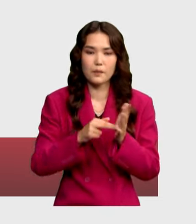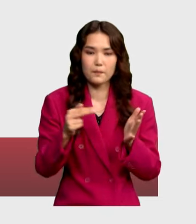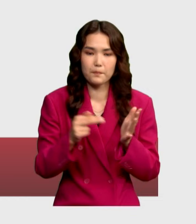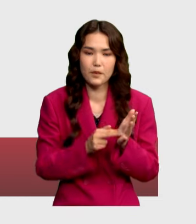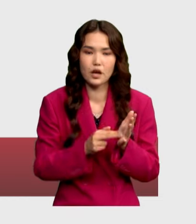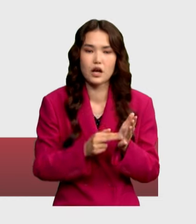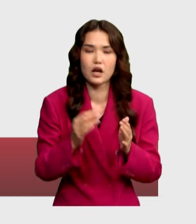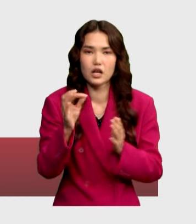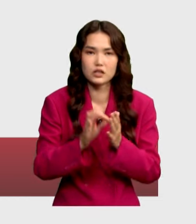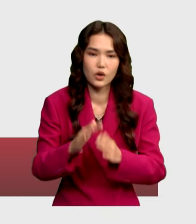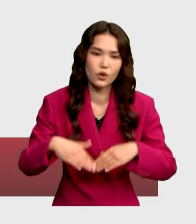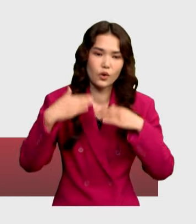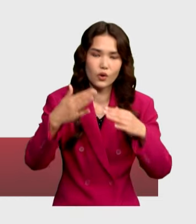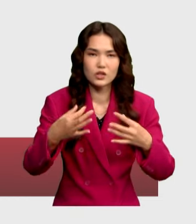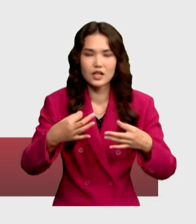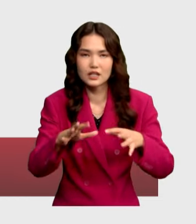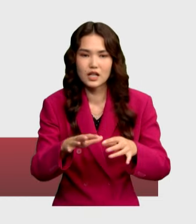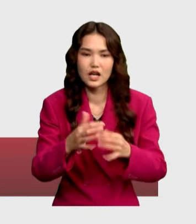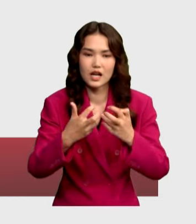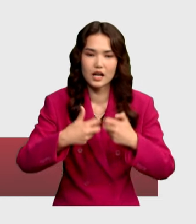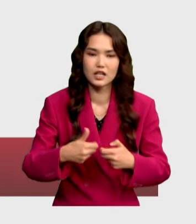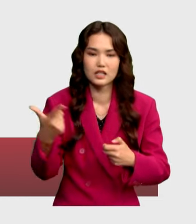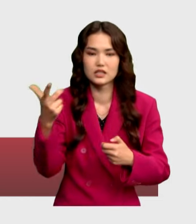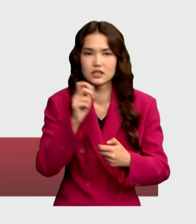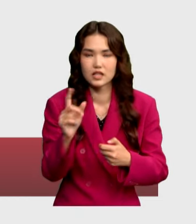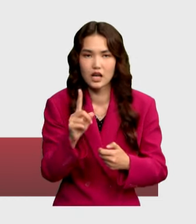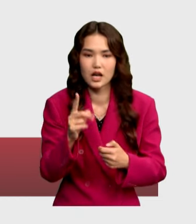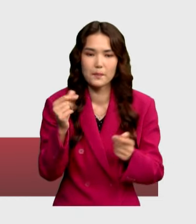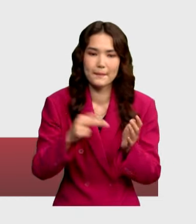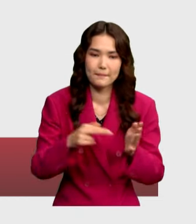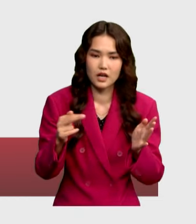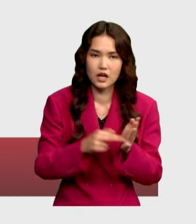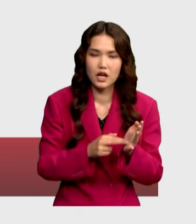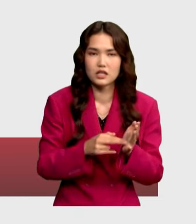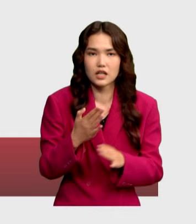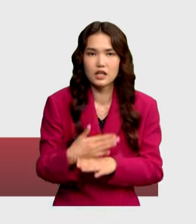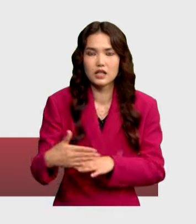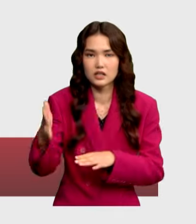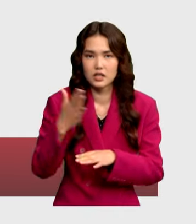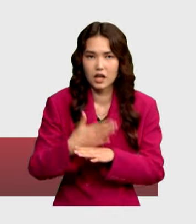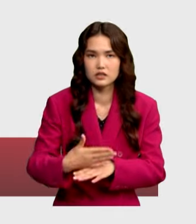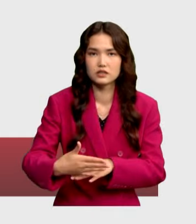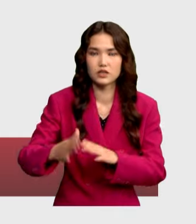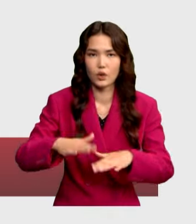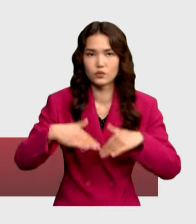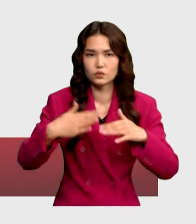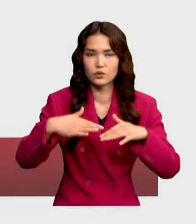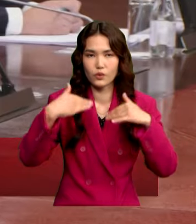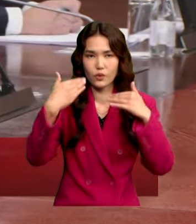күрт өсуіне жол бермеу есебімен газ бағасын кезең-кезеңмен көтеру